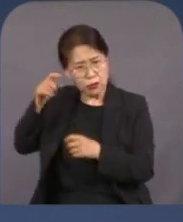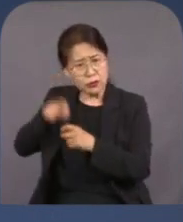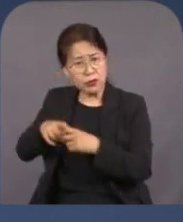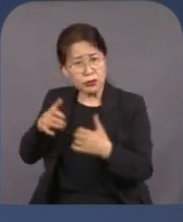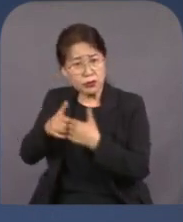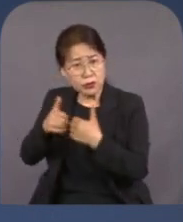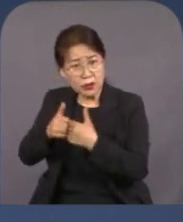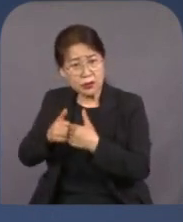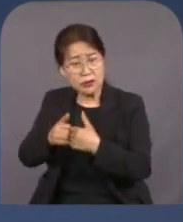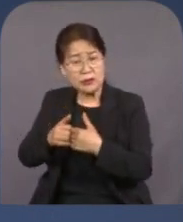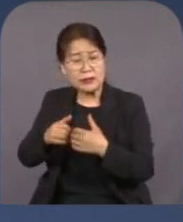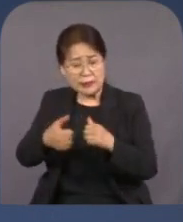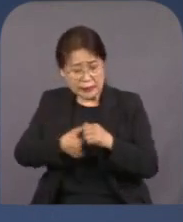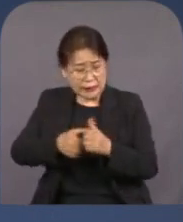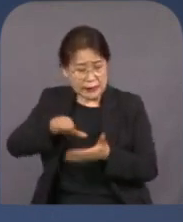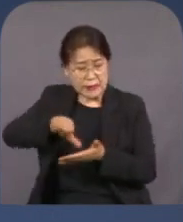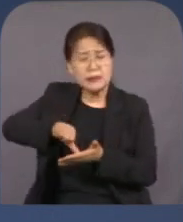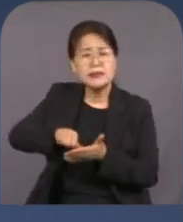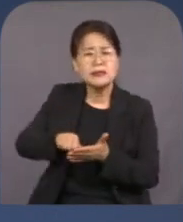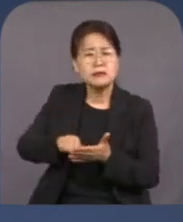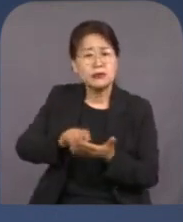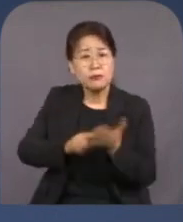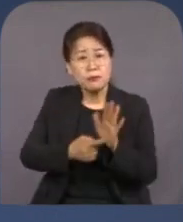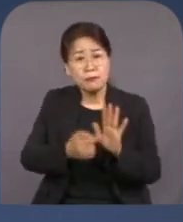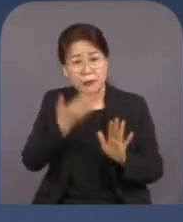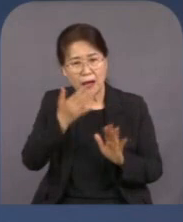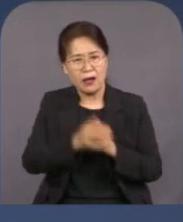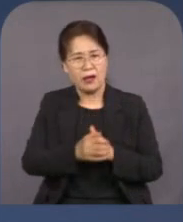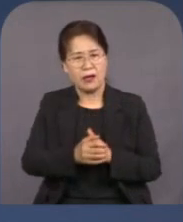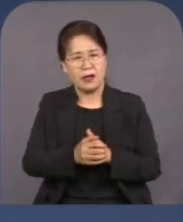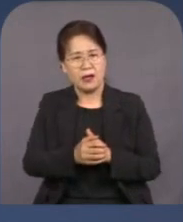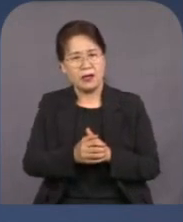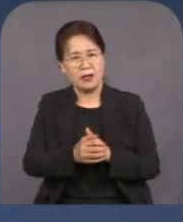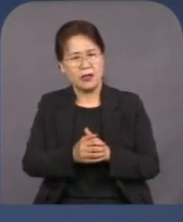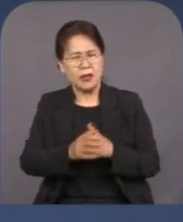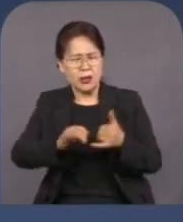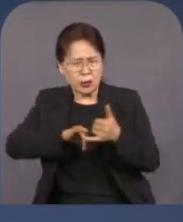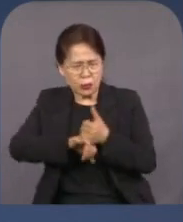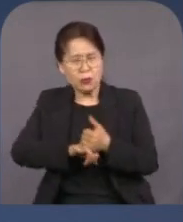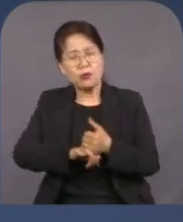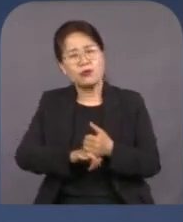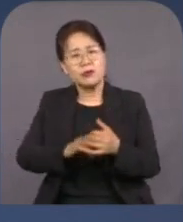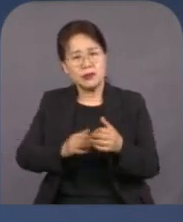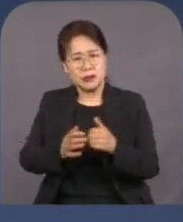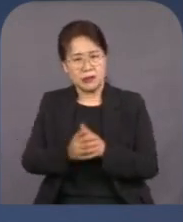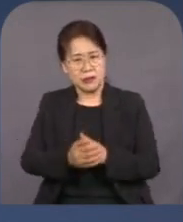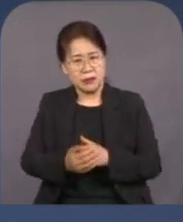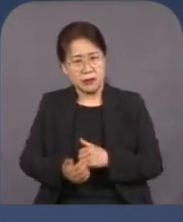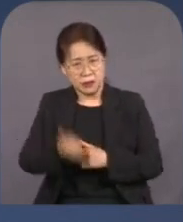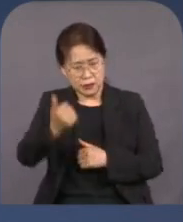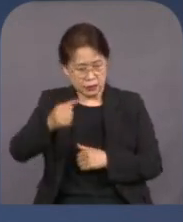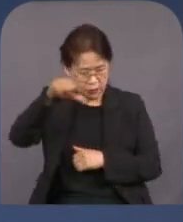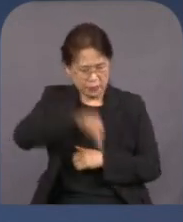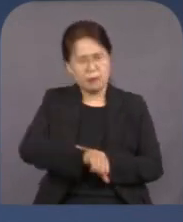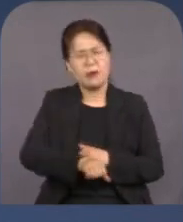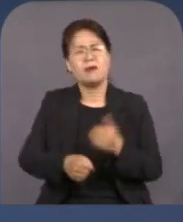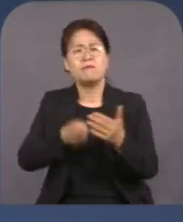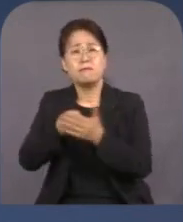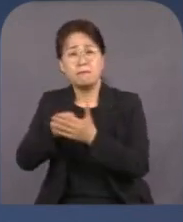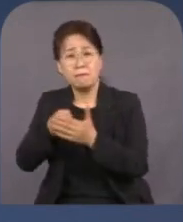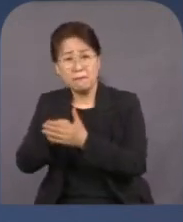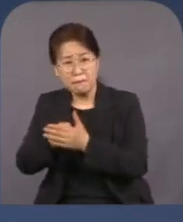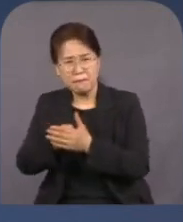레슬링과 같이 시작과 끝이 분명하고 반드시 승리와 패배가 결정되기 때문에